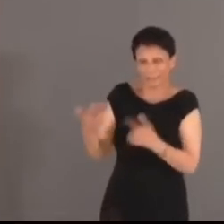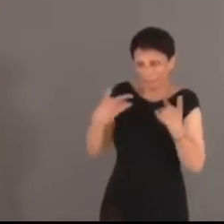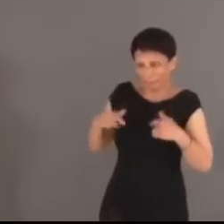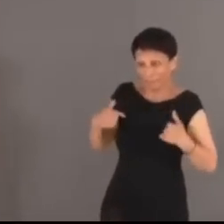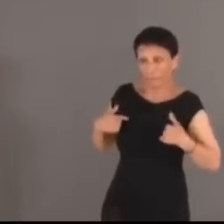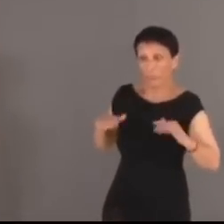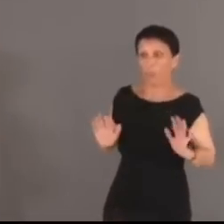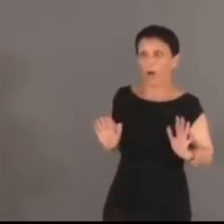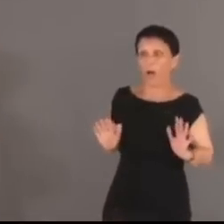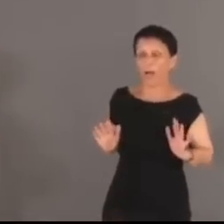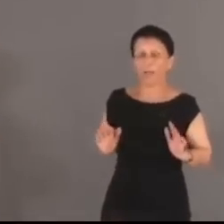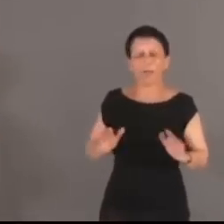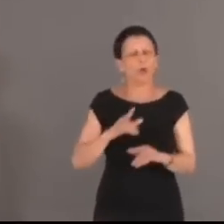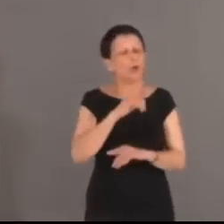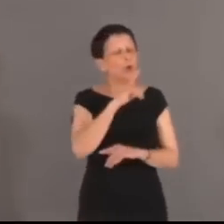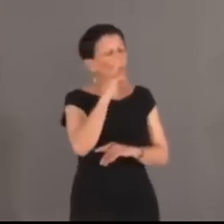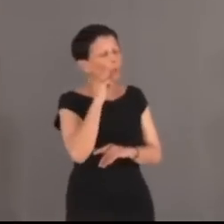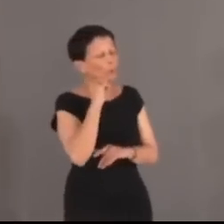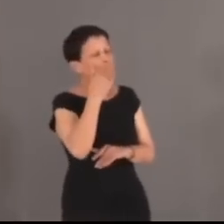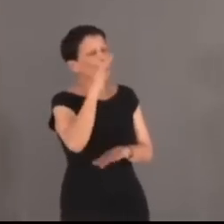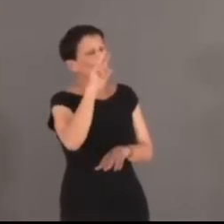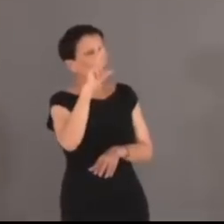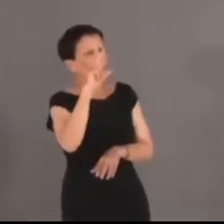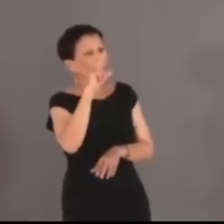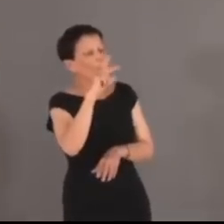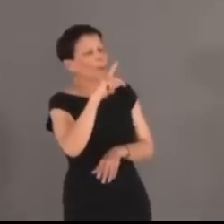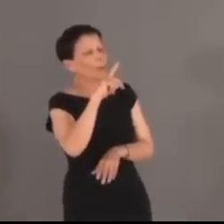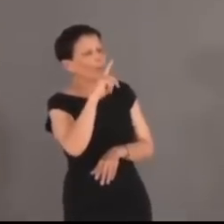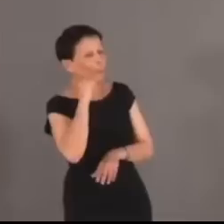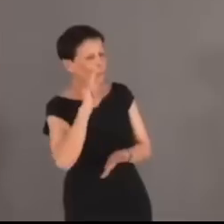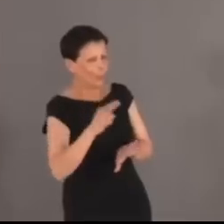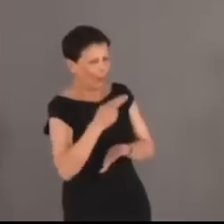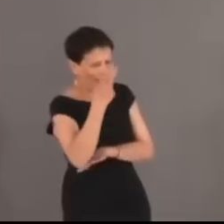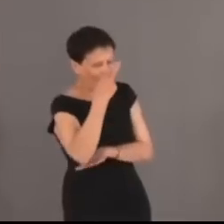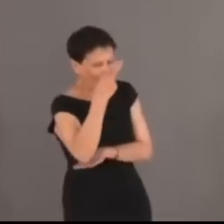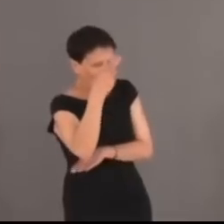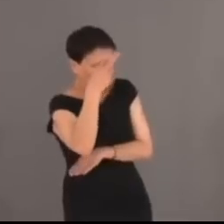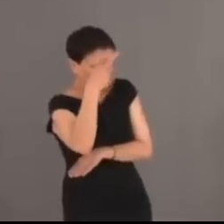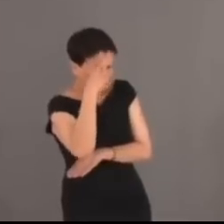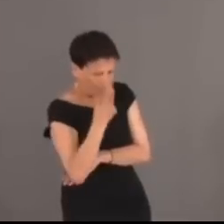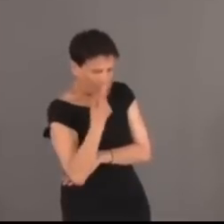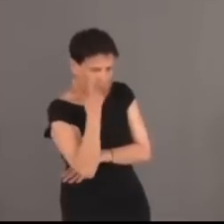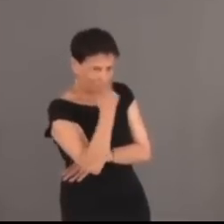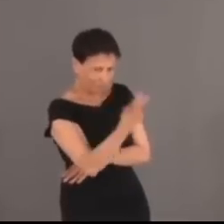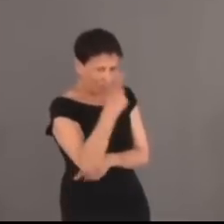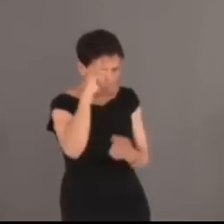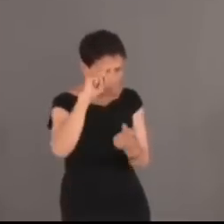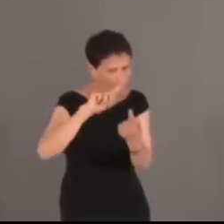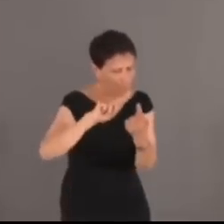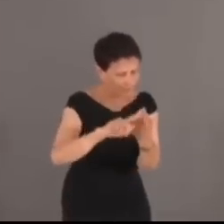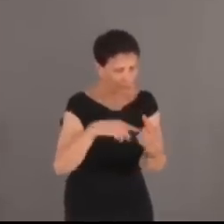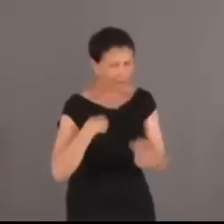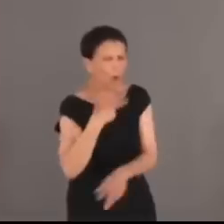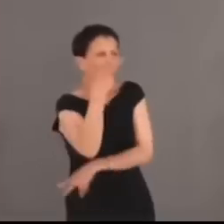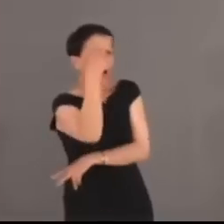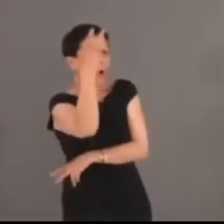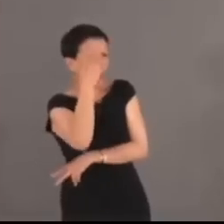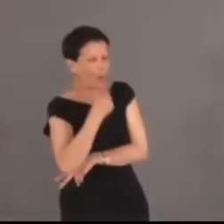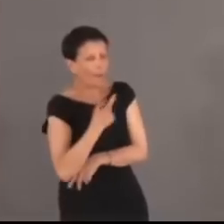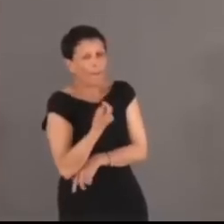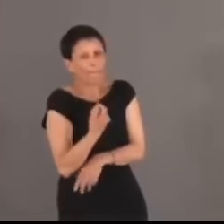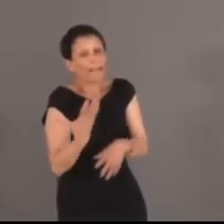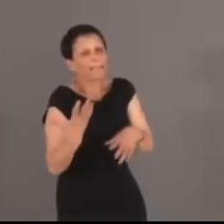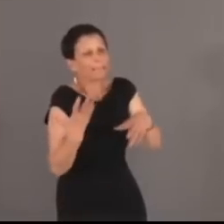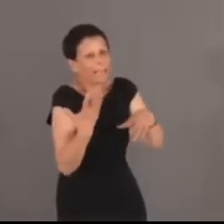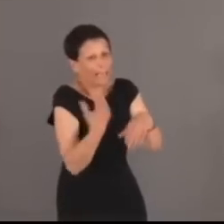S'il vous plaît. On a compris ce que vous voulez faire. Ce matin. On a compris où vous vouliez en venir. Vous avez presque